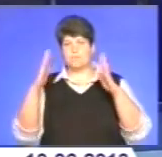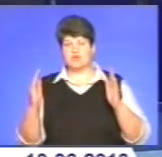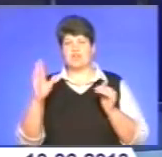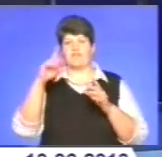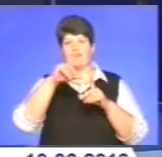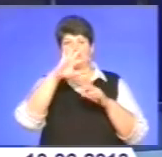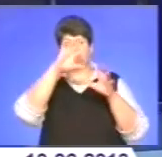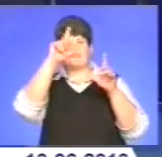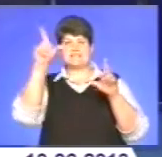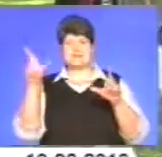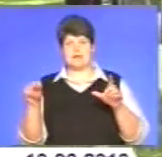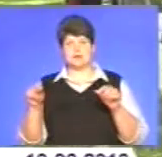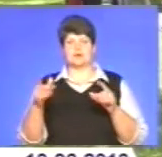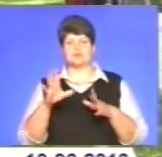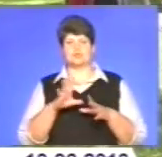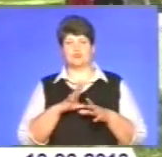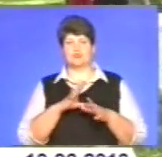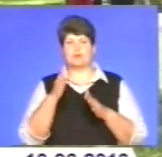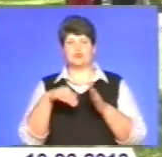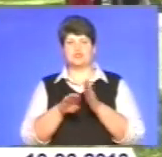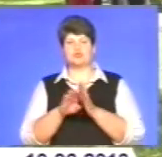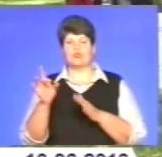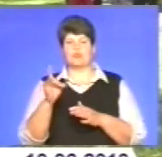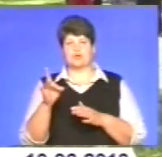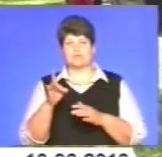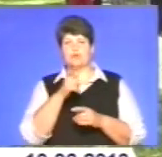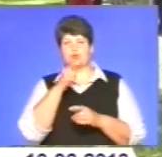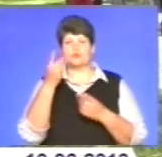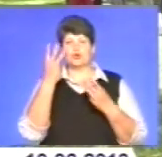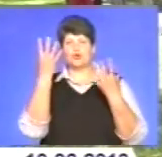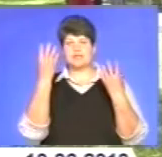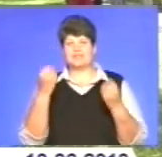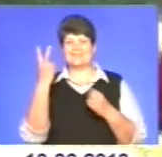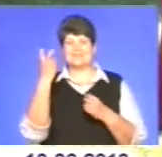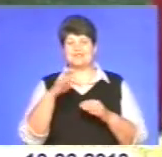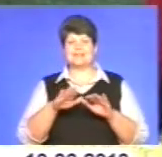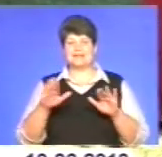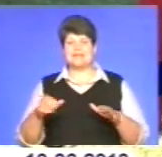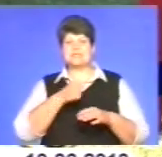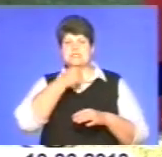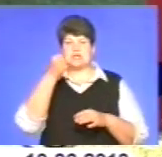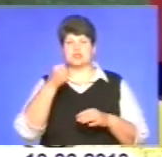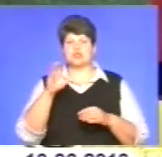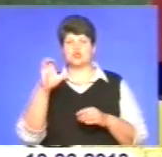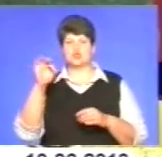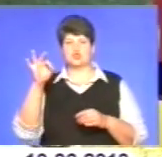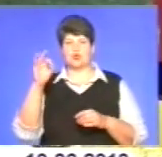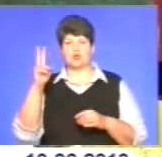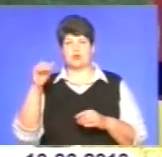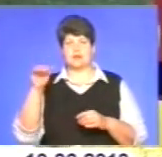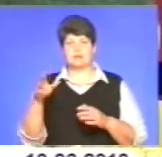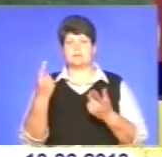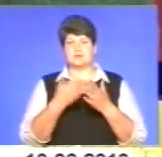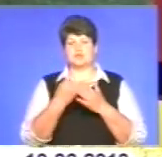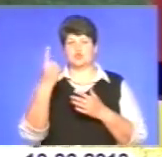наші кореспонденти. Упродовж 3 днів майже 200 осіб зі старшої вікової групи «Сокіл» та понад 100